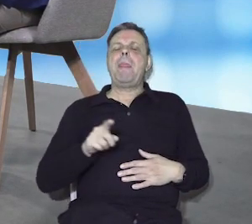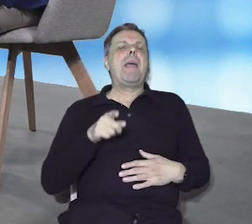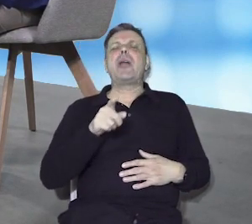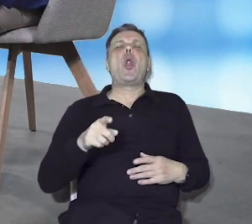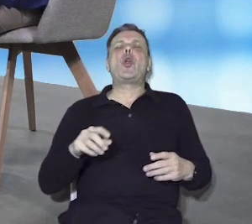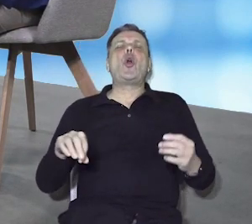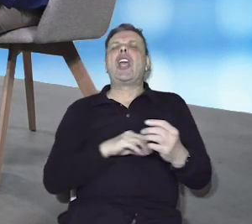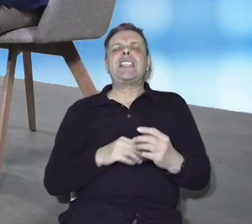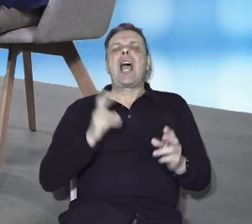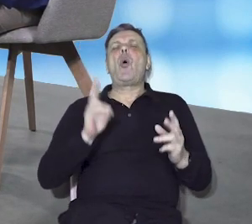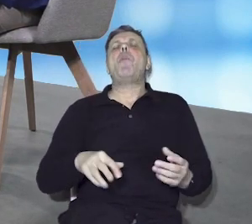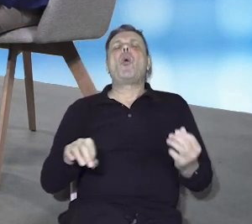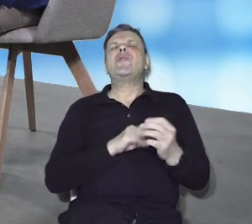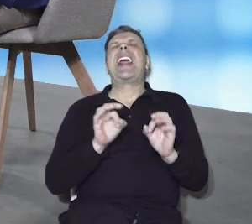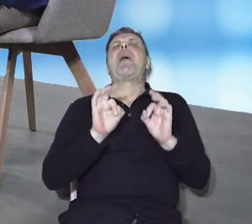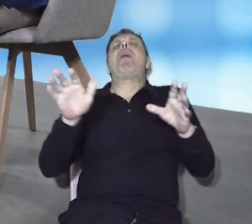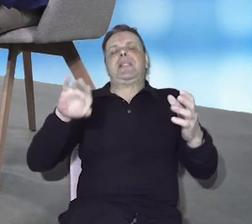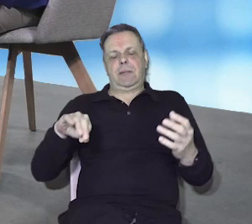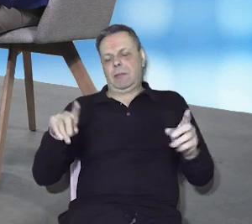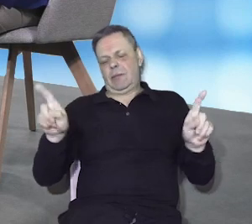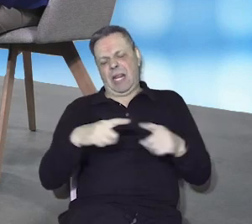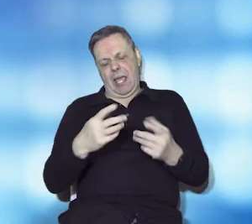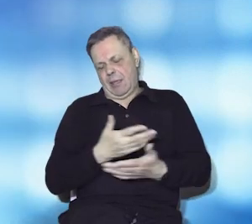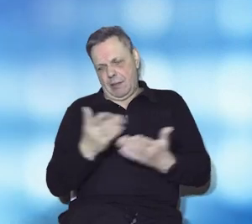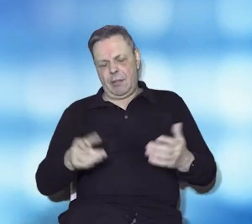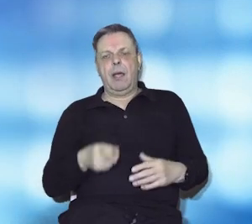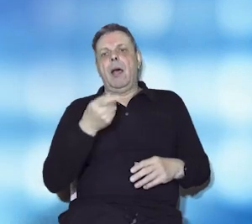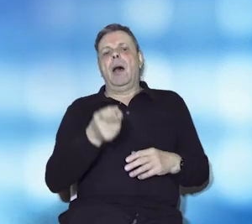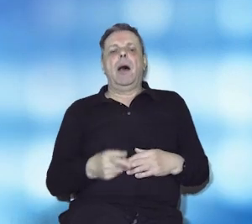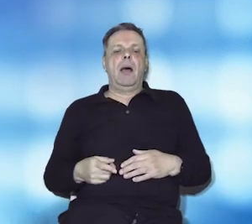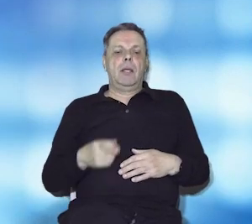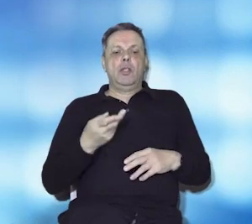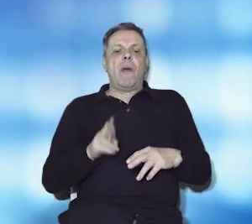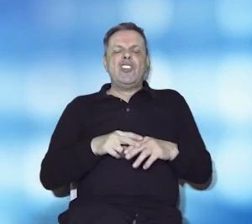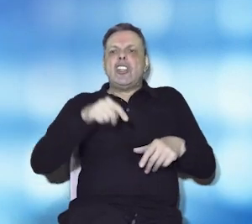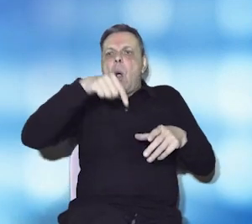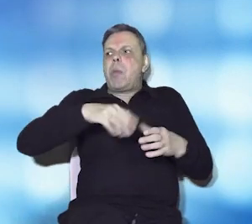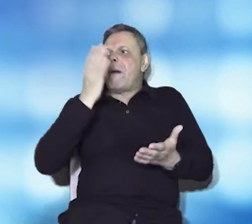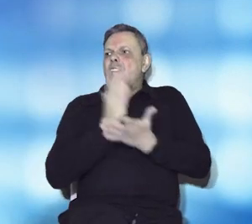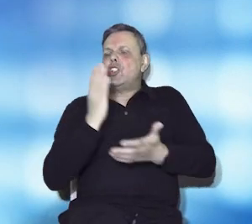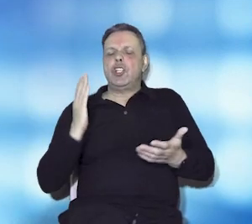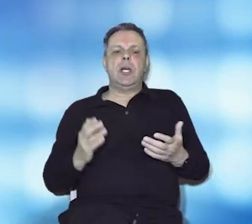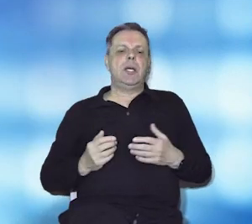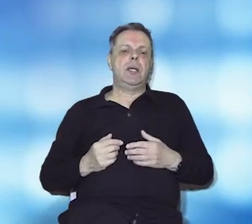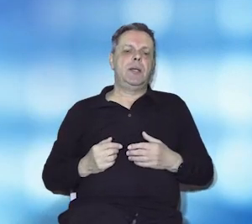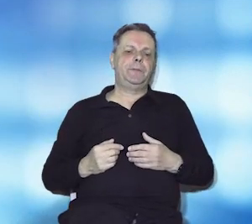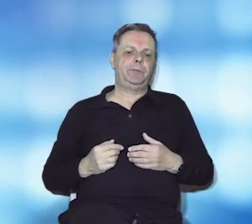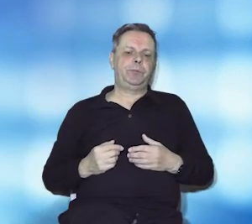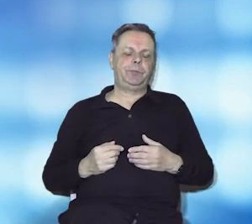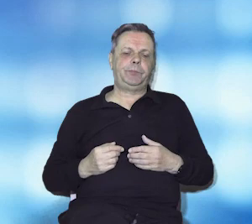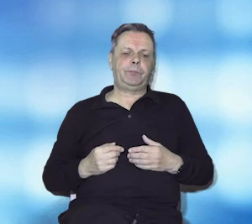bez dirigenta. Jel? Ali to je više da je u njima već nekako, ajmo reći,